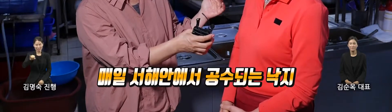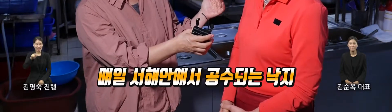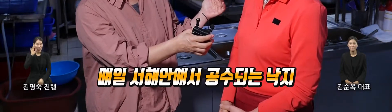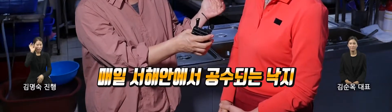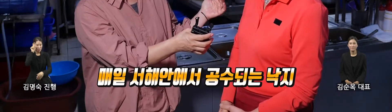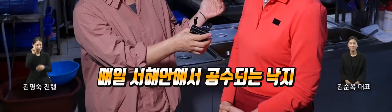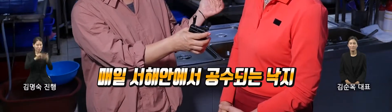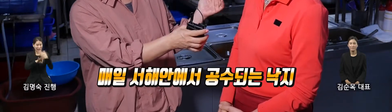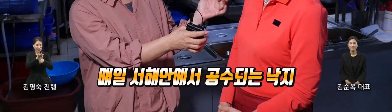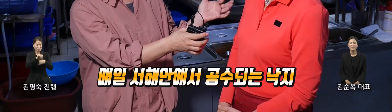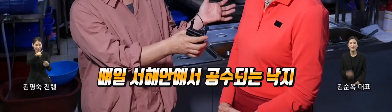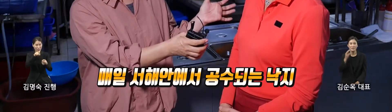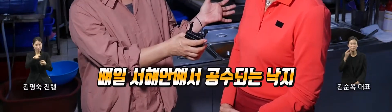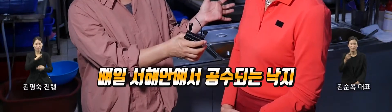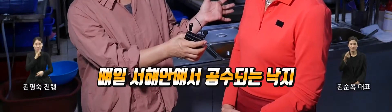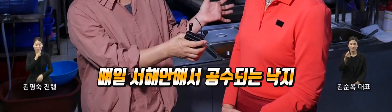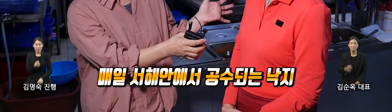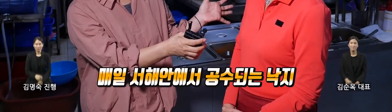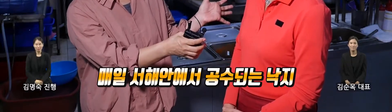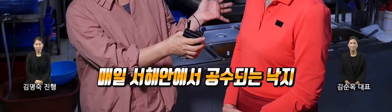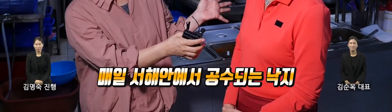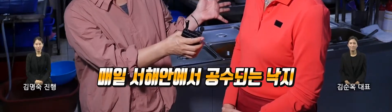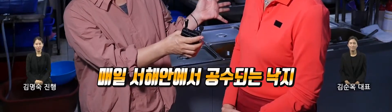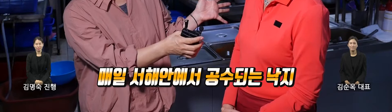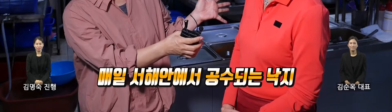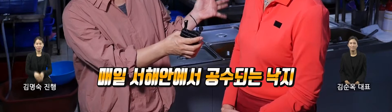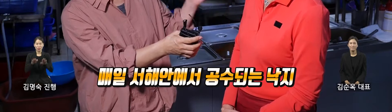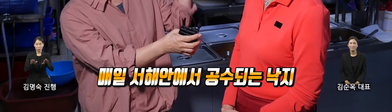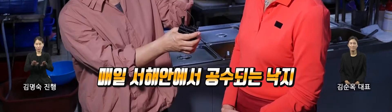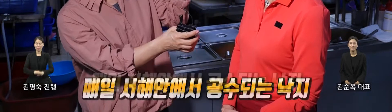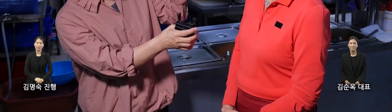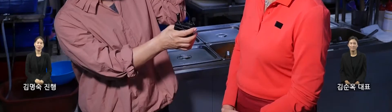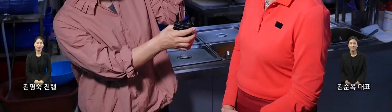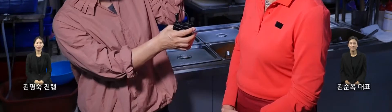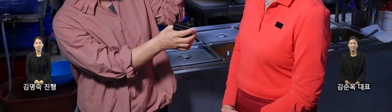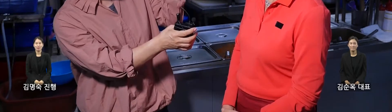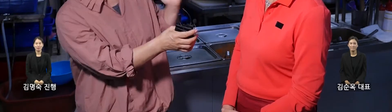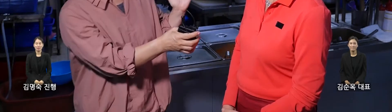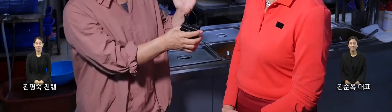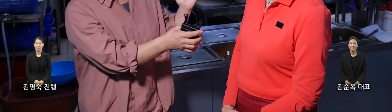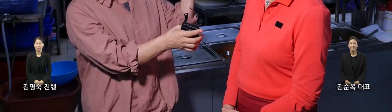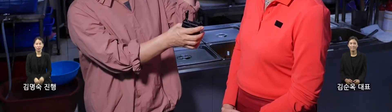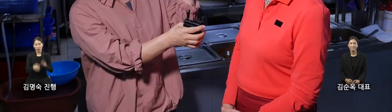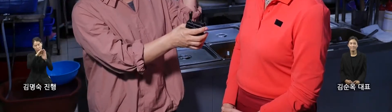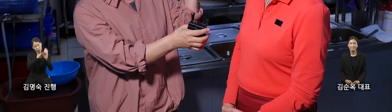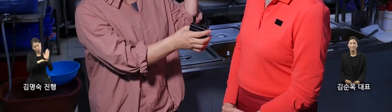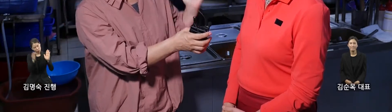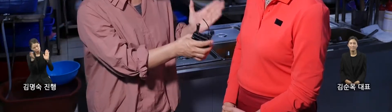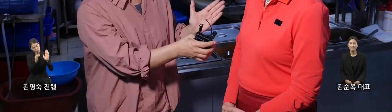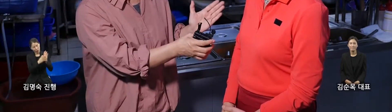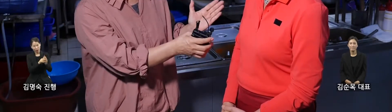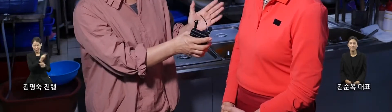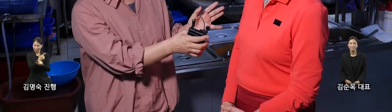아침마다 들어오는 네, 건가요? 네. 네. 자, 그러면 이제 오늘 이렇게 메뉴를 보니까 메뉴가